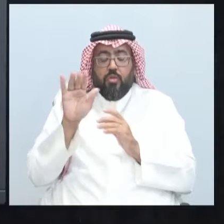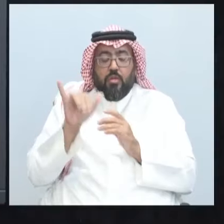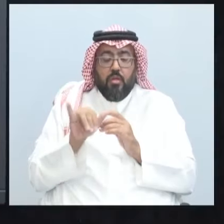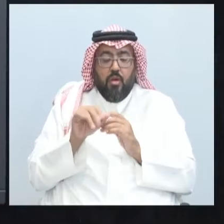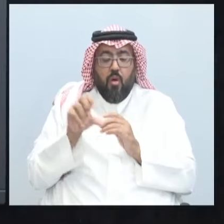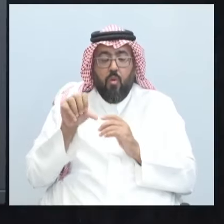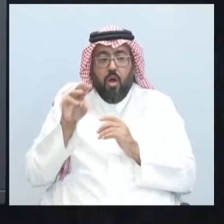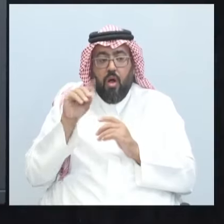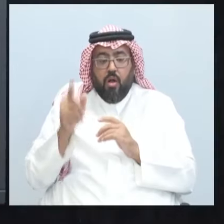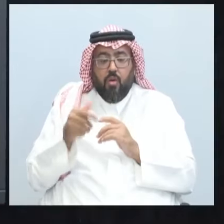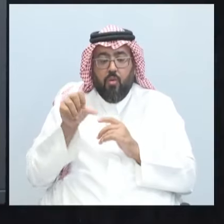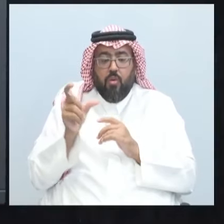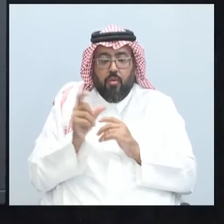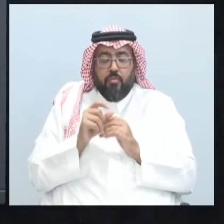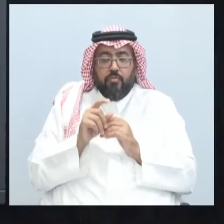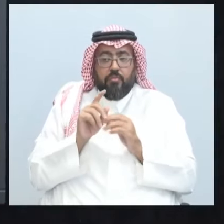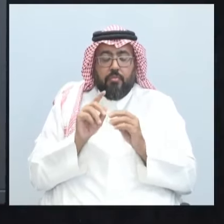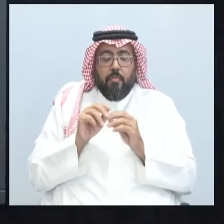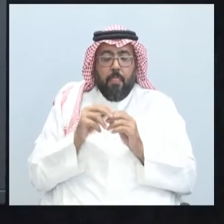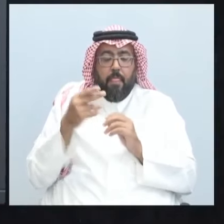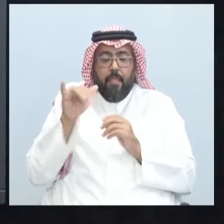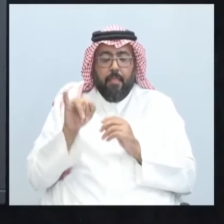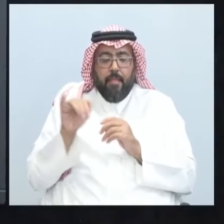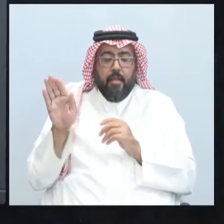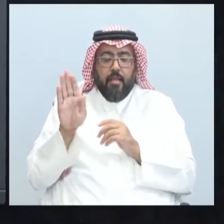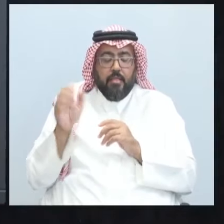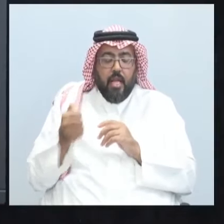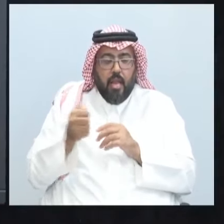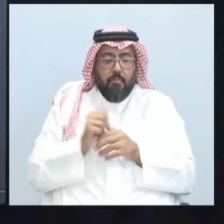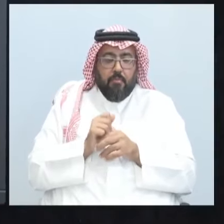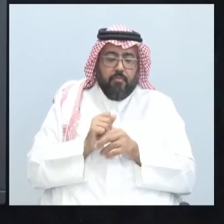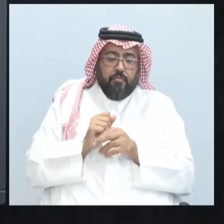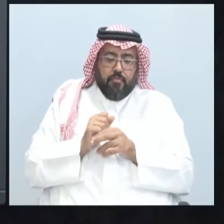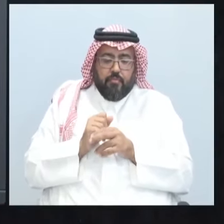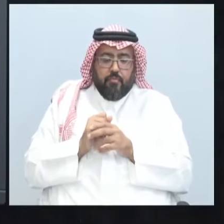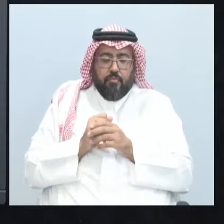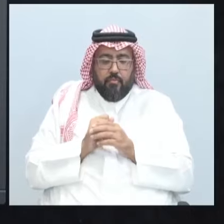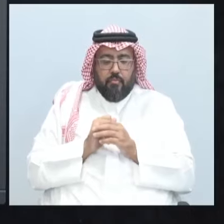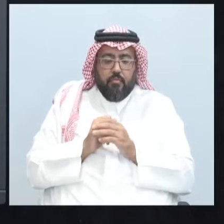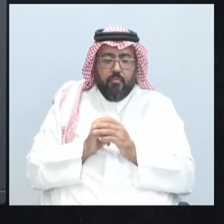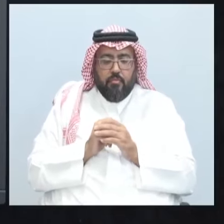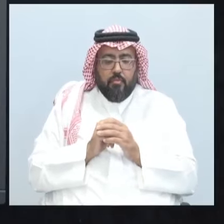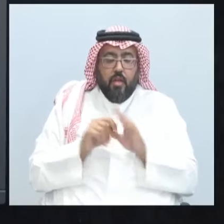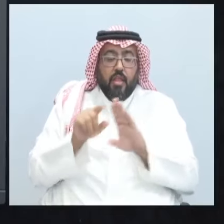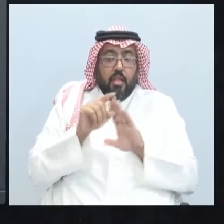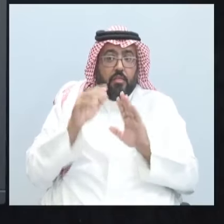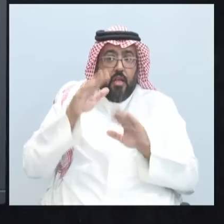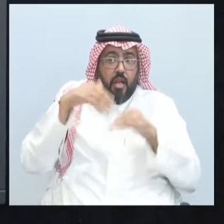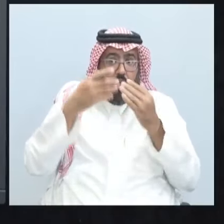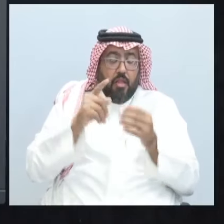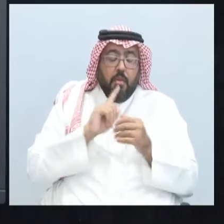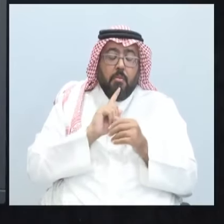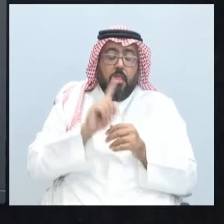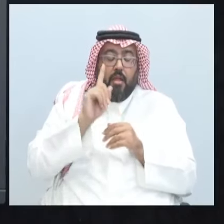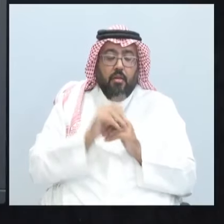وهارون من جهه عليهما السلام وفرعون من جهه اخرى في الدرس القادم باذن الله